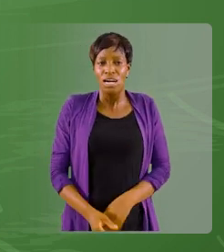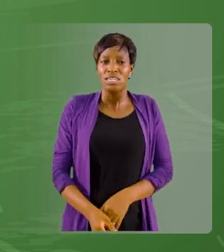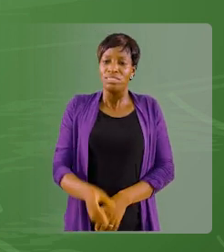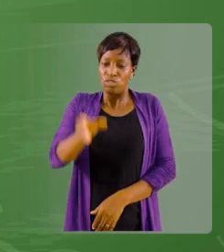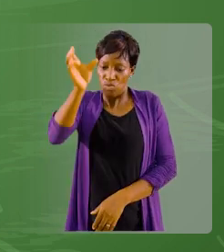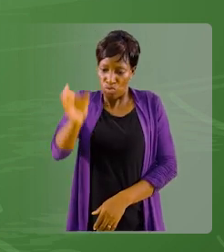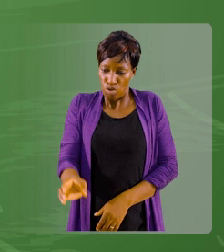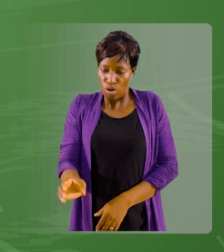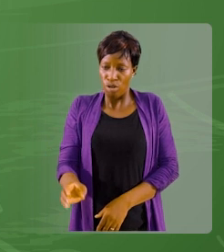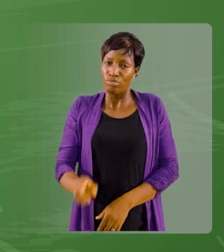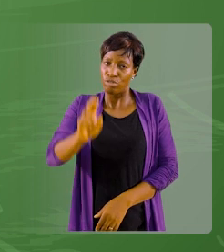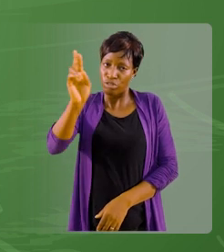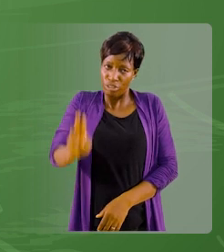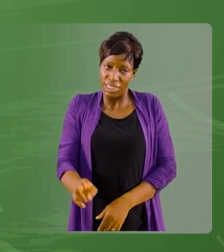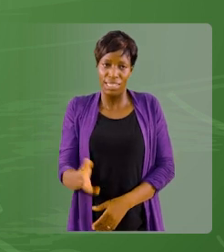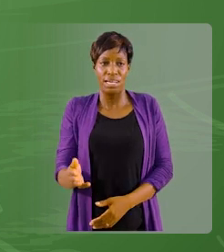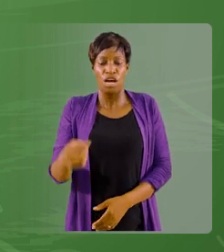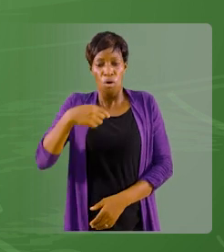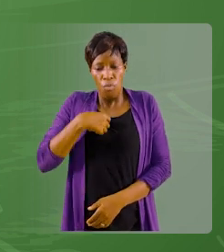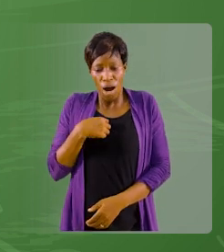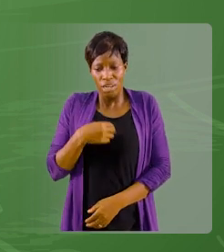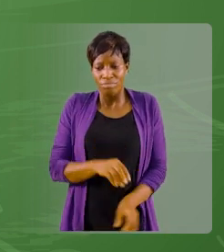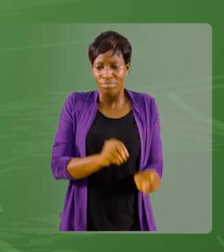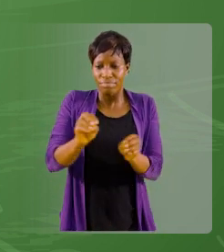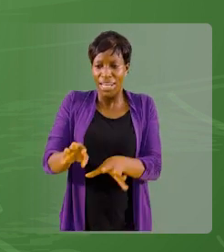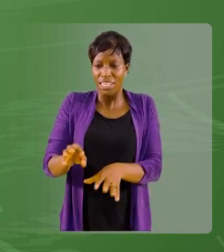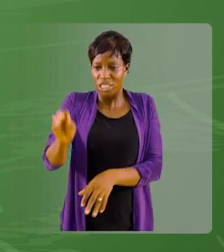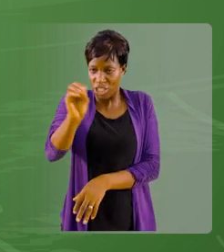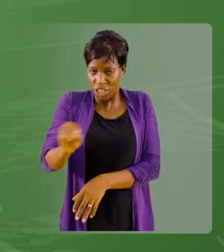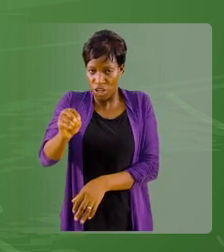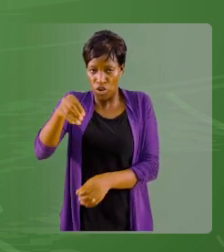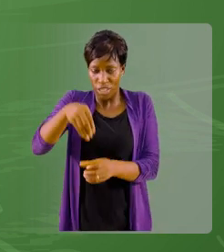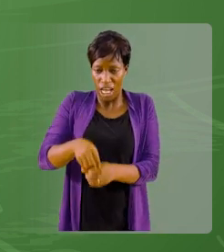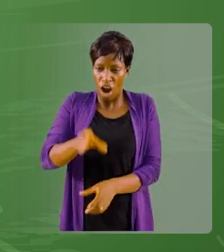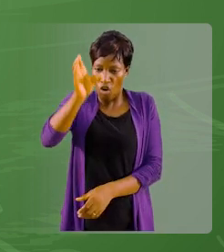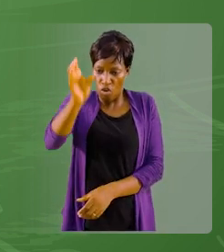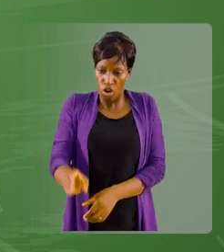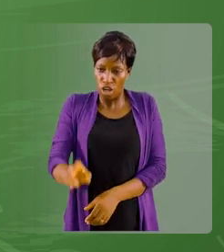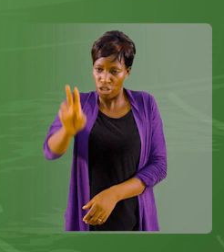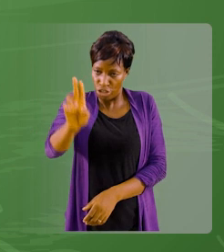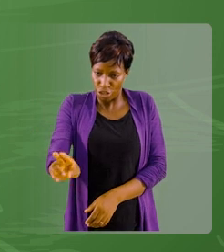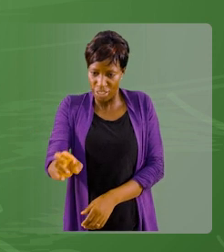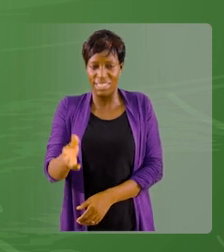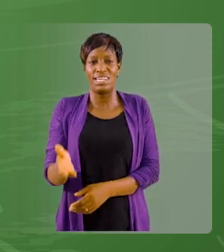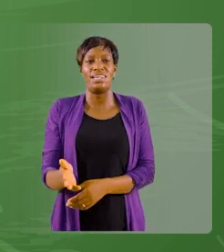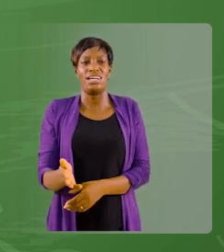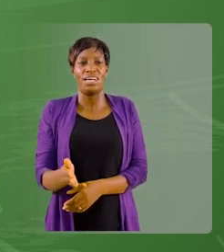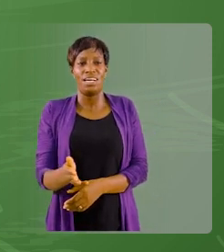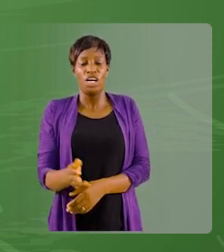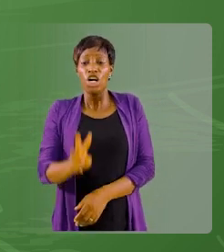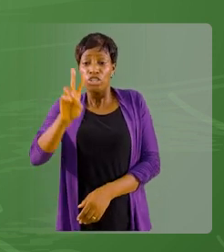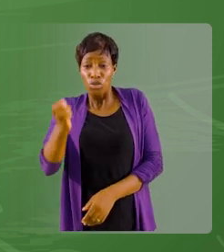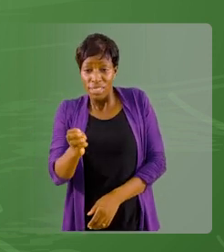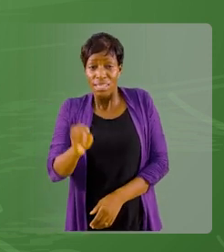Le chiffre des unités, c'est 0. Donc, je place 0 dans la colonne des unités. Le deuxième 0 est le chiffre